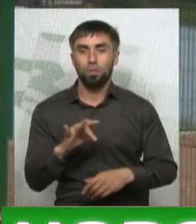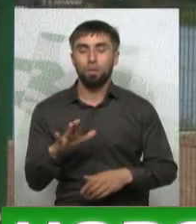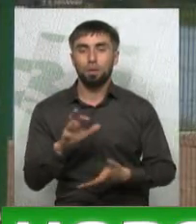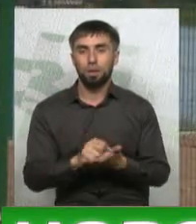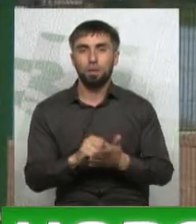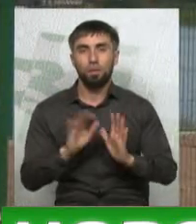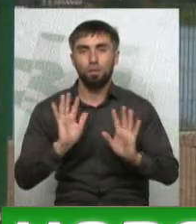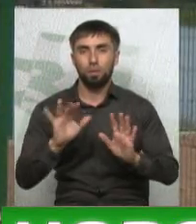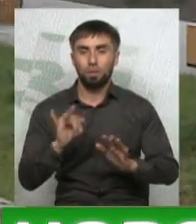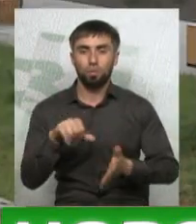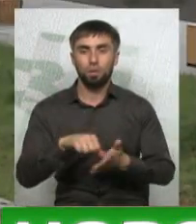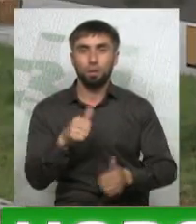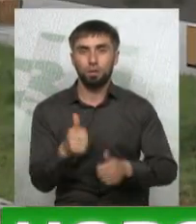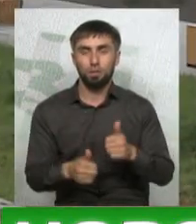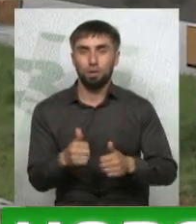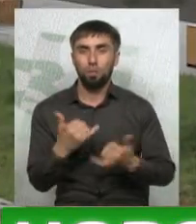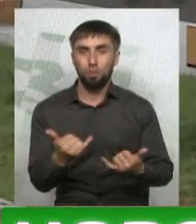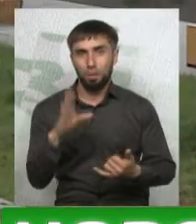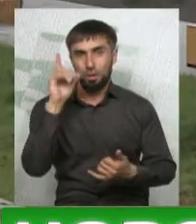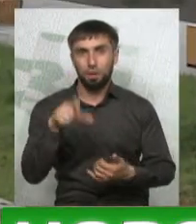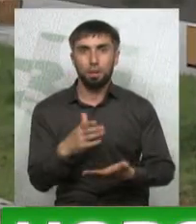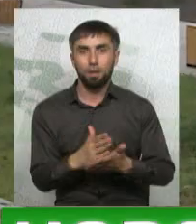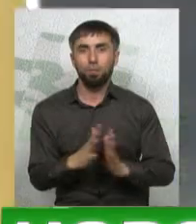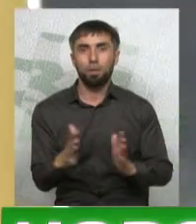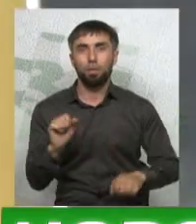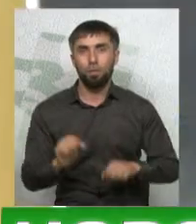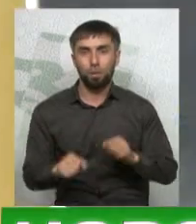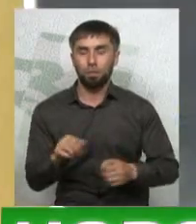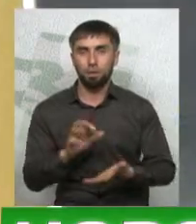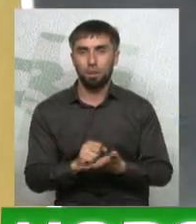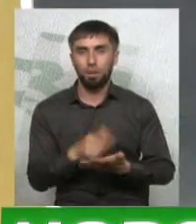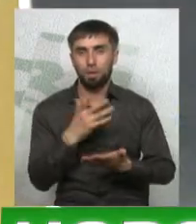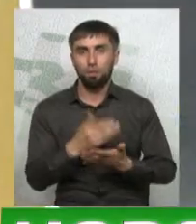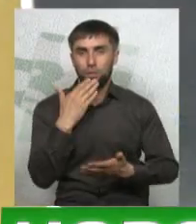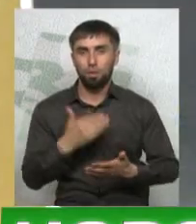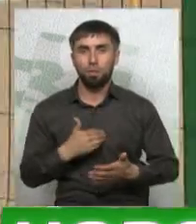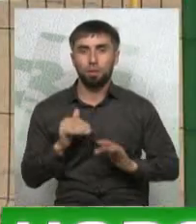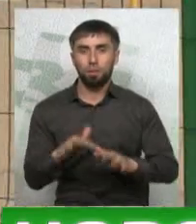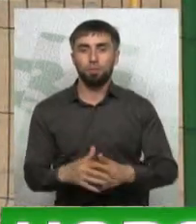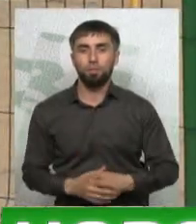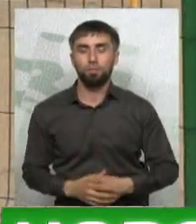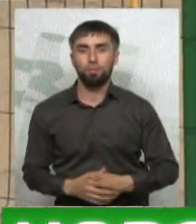занимается волейболом и участвует в соревнованиях. Теперь у парня появилось больше возможностей заниматься своим любимым делом.